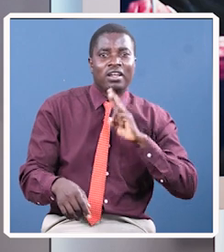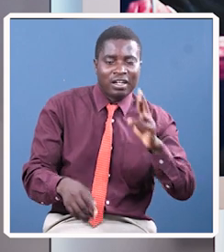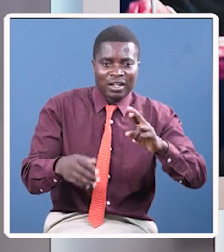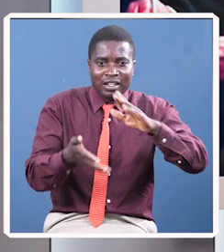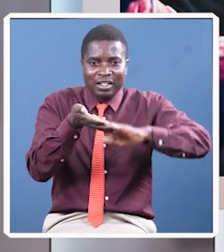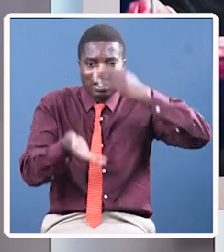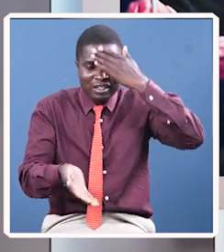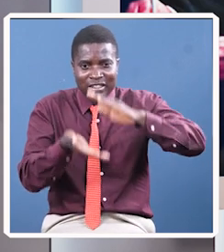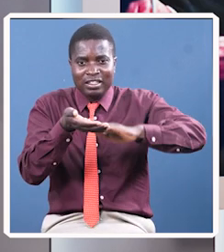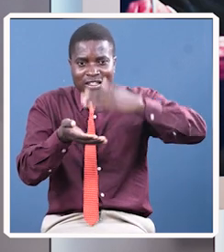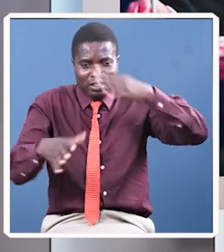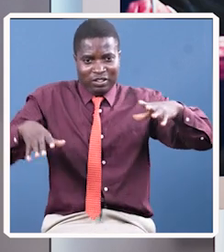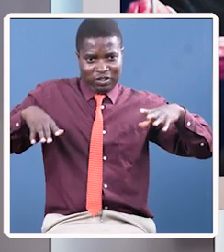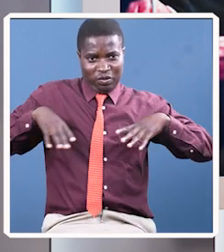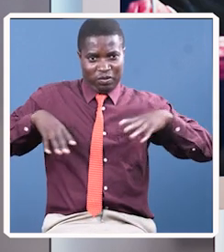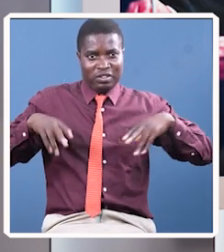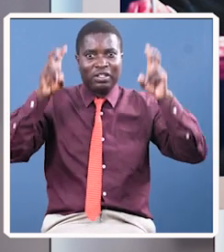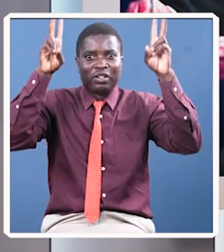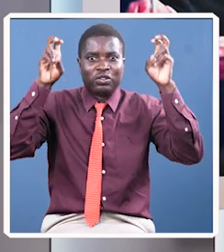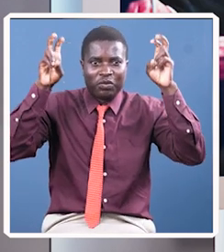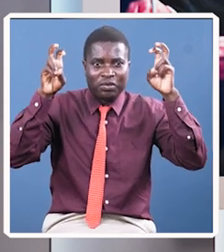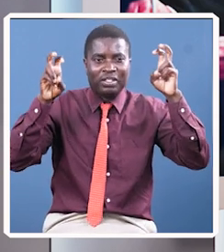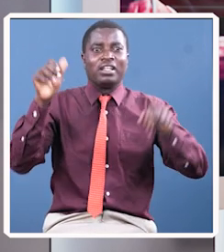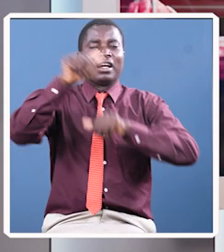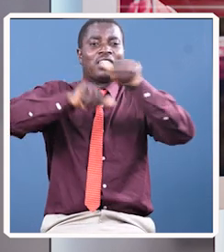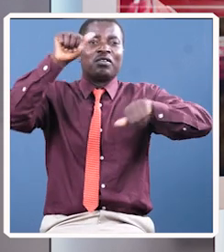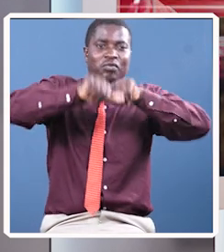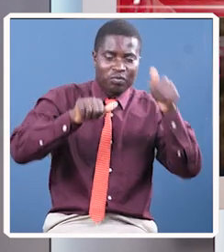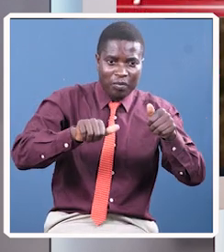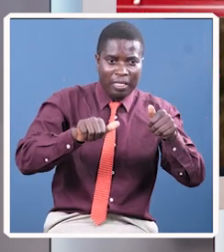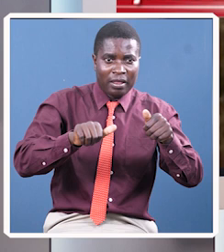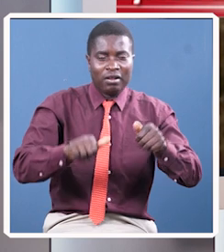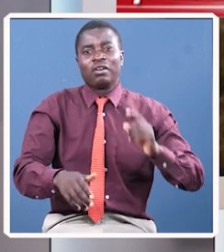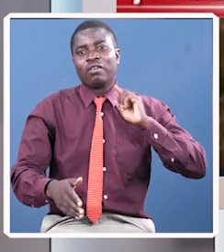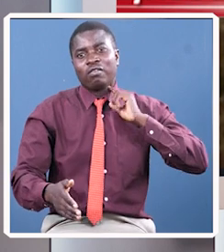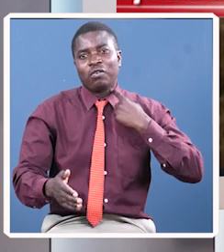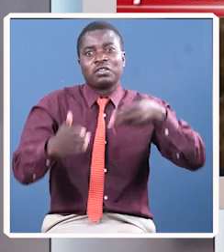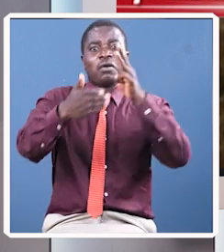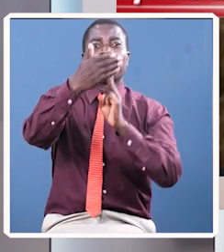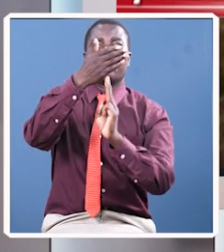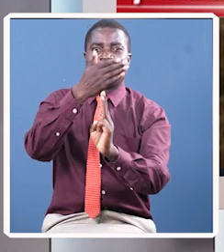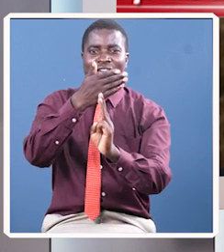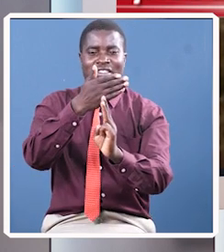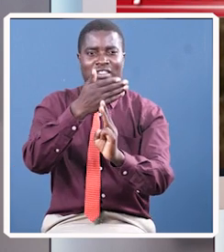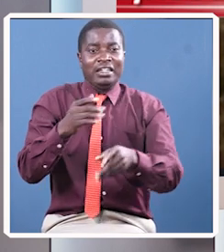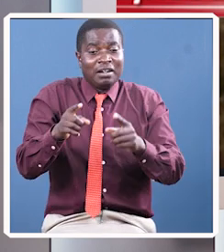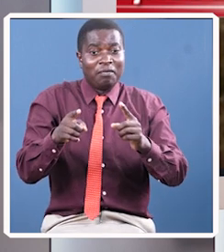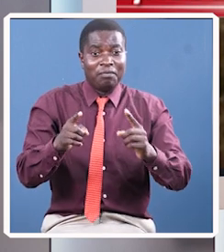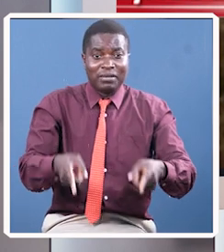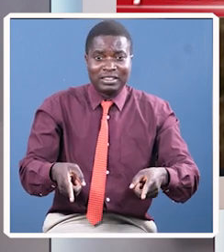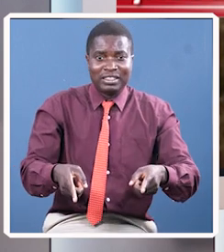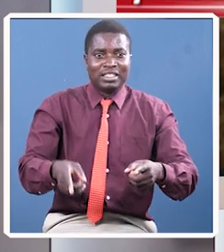important subject. Tiri kutarisa nyaya ine chekuita nemuprofita wenhema, the false prophet.